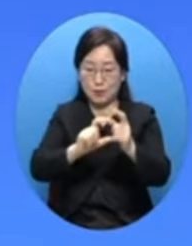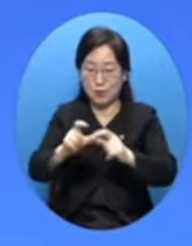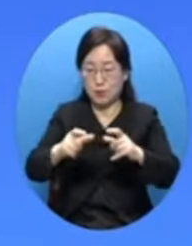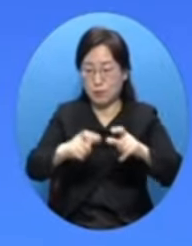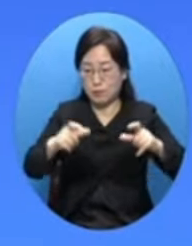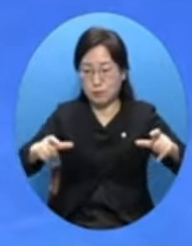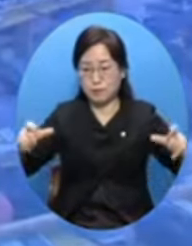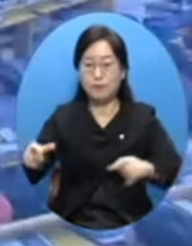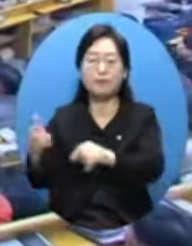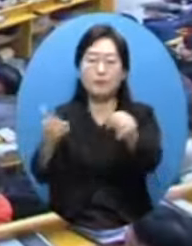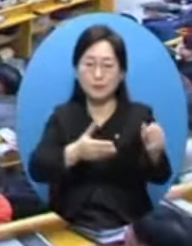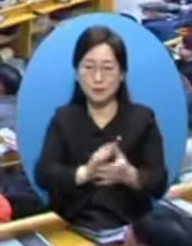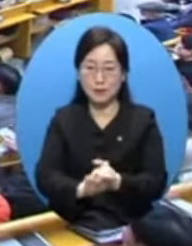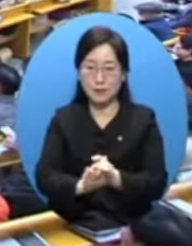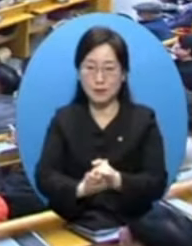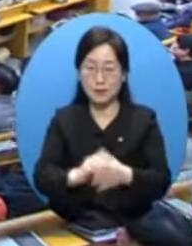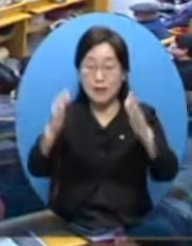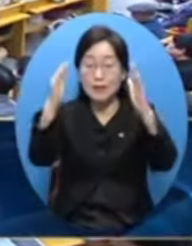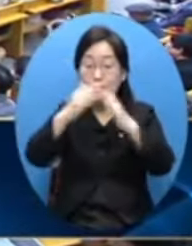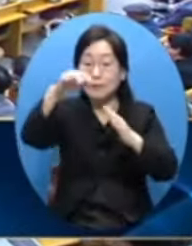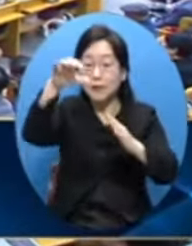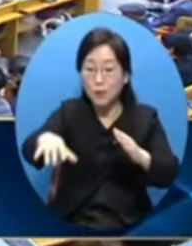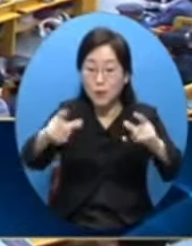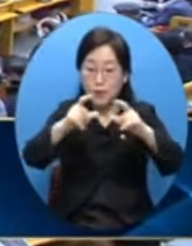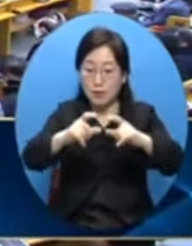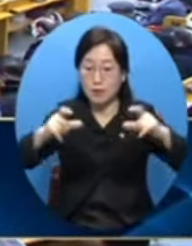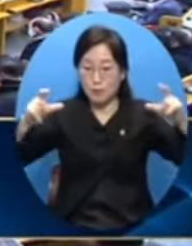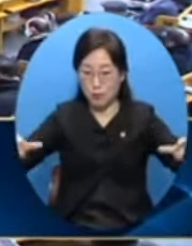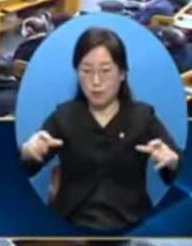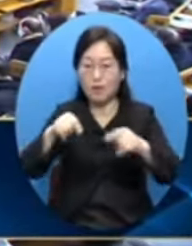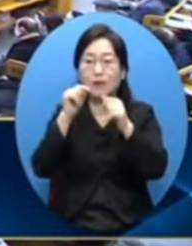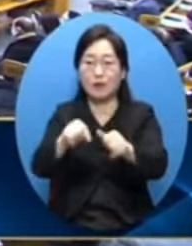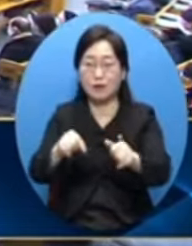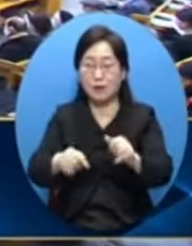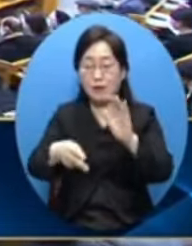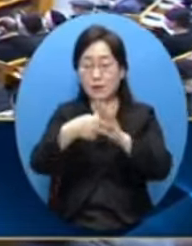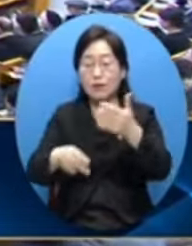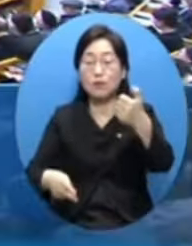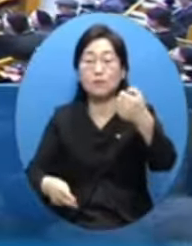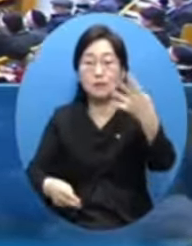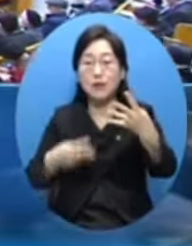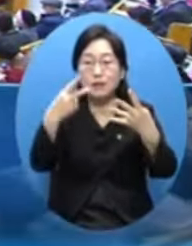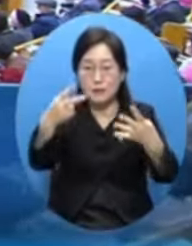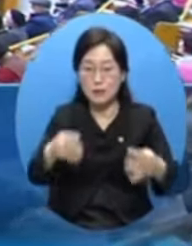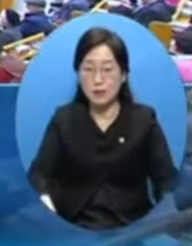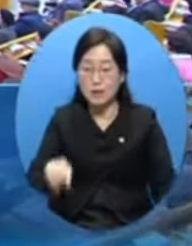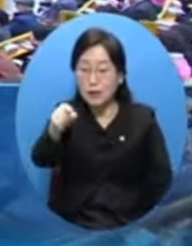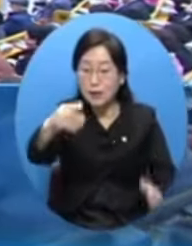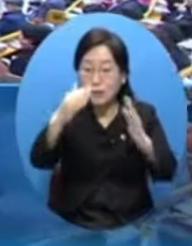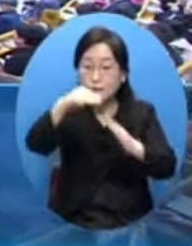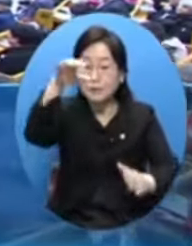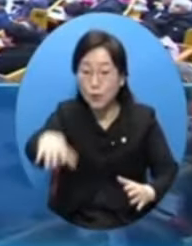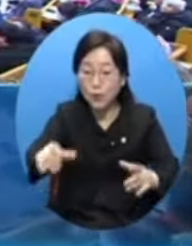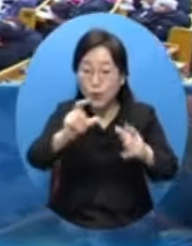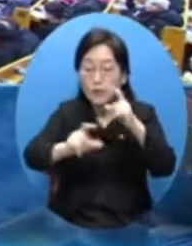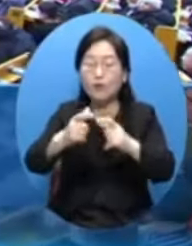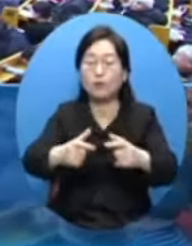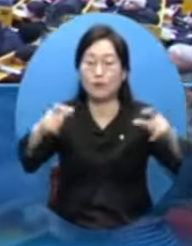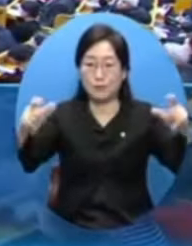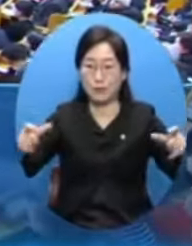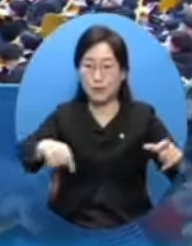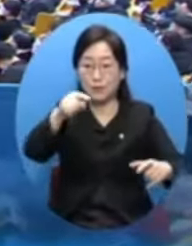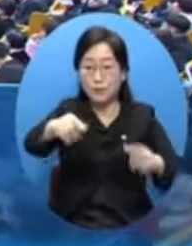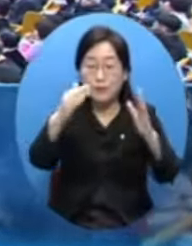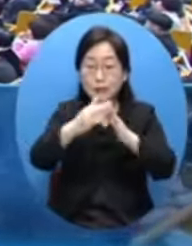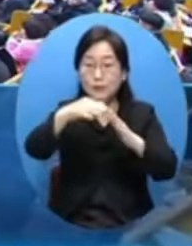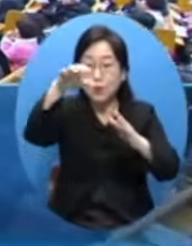됩니다 성경은 장막터를 넓히라고 말씀합니다 이사야 54장 2절에 내 장막터를 넓히며 내